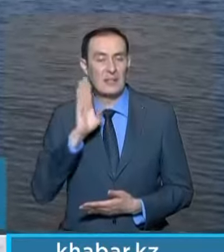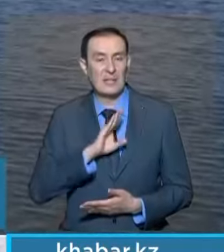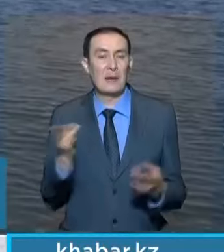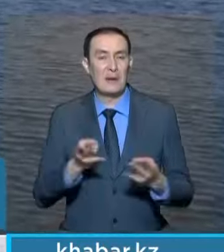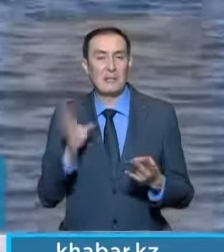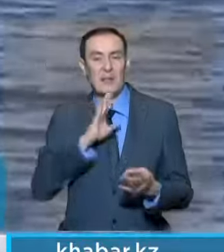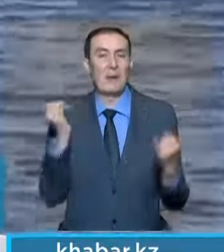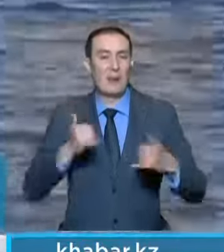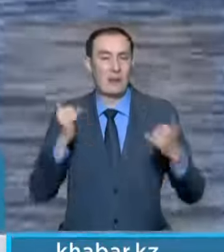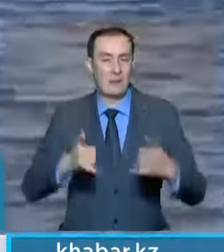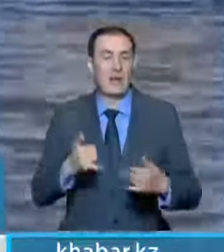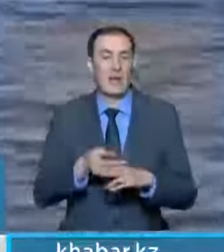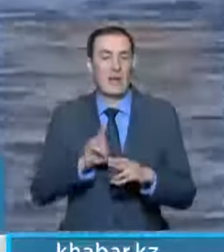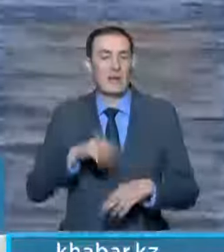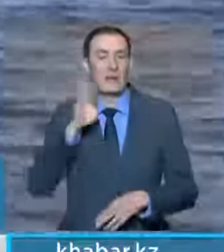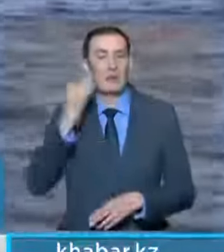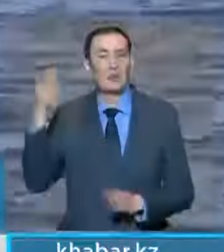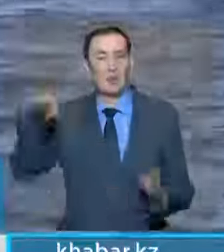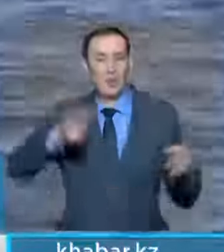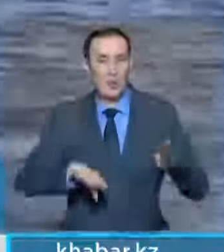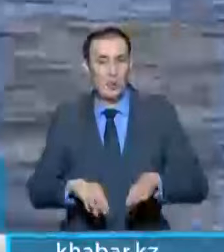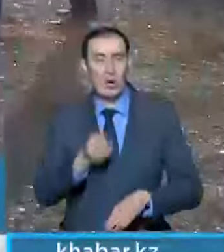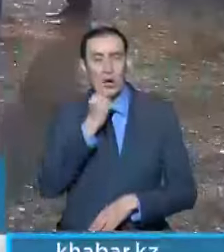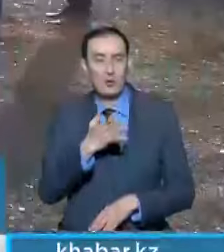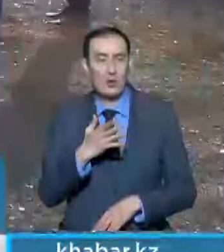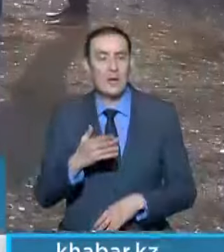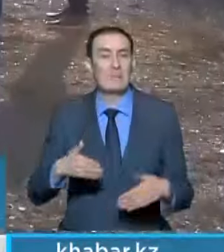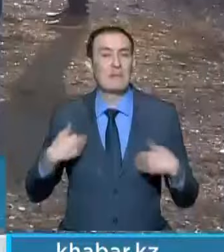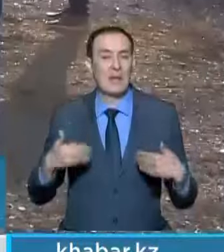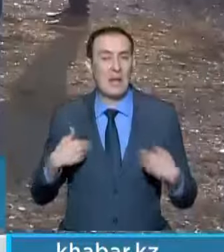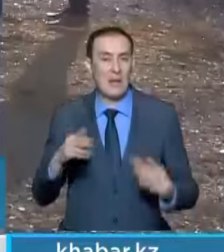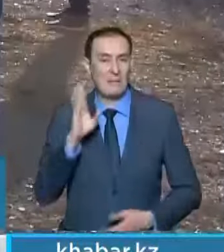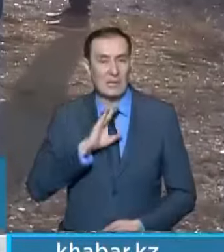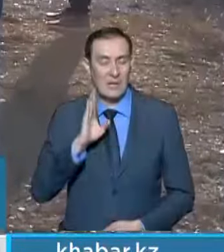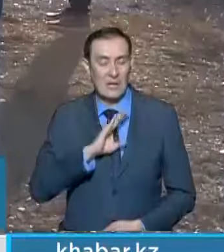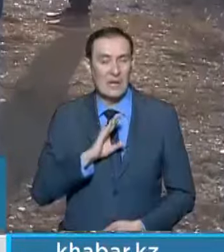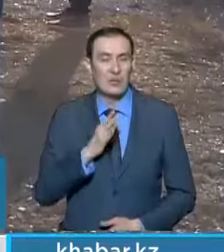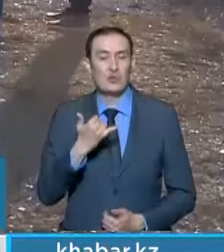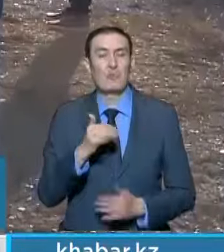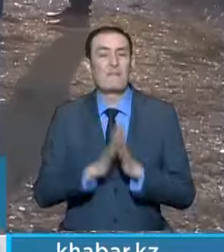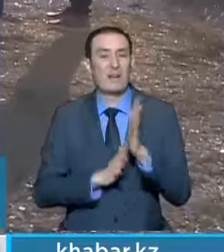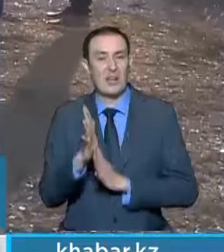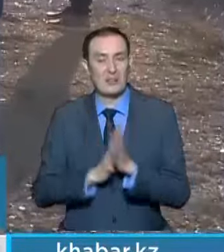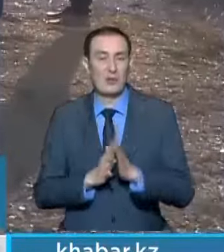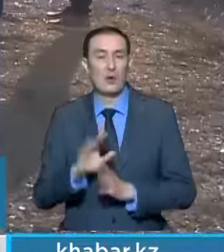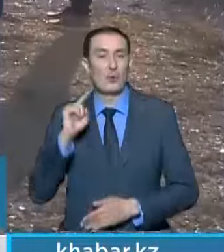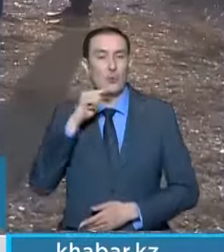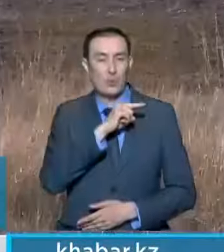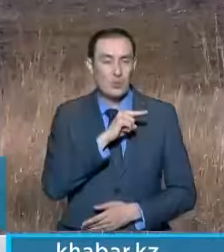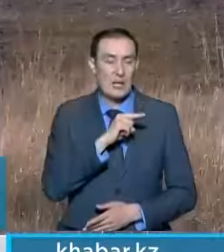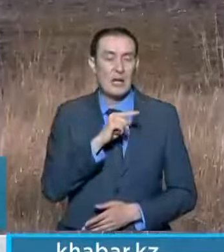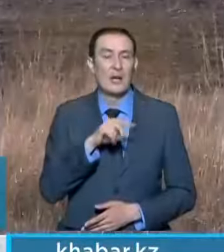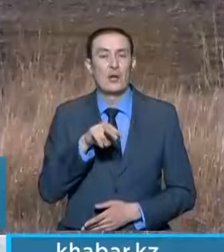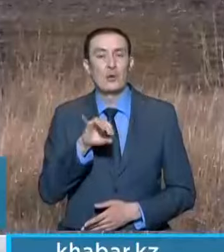живительной влаги. Эта вода идет с гор. Во-первых, это хорошо минерализованная вода для выращивания кукурузы,